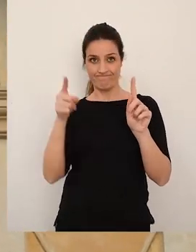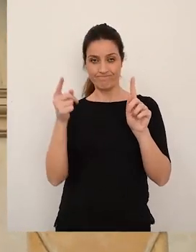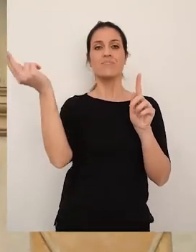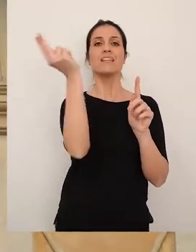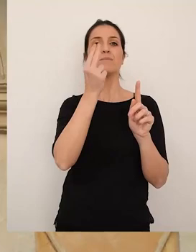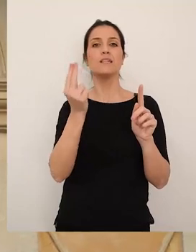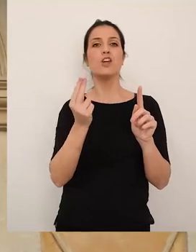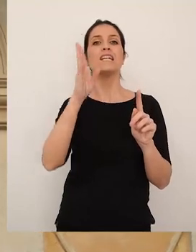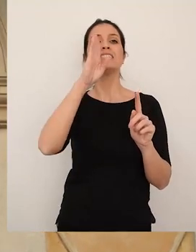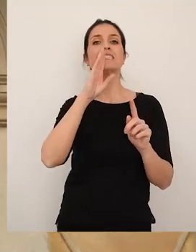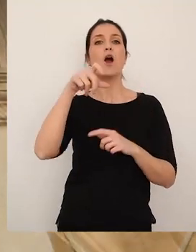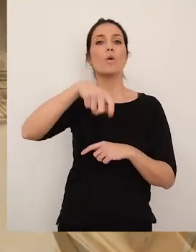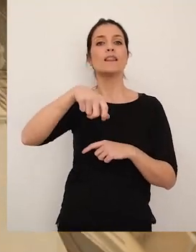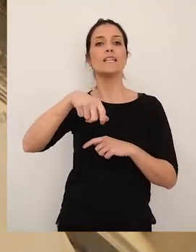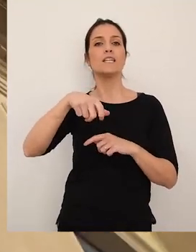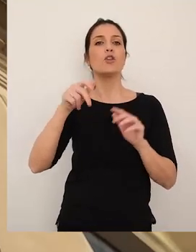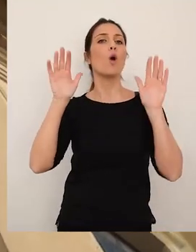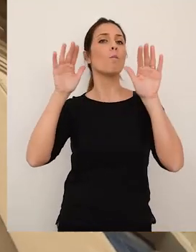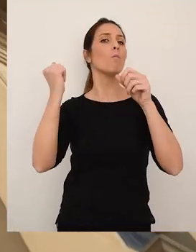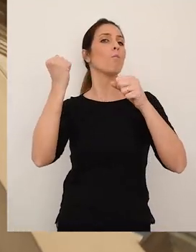patrono San Quintino.